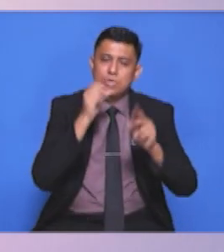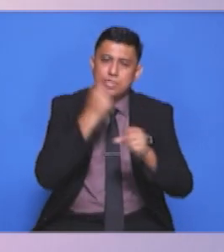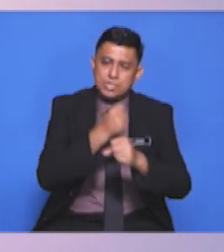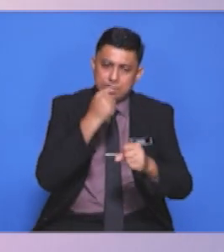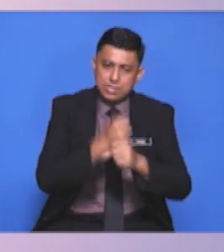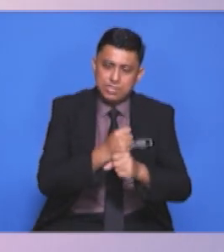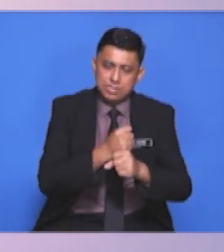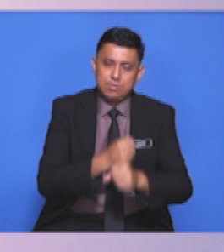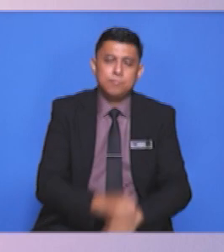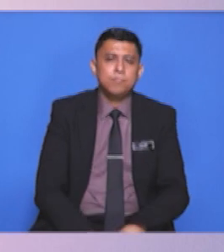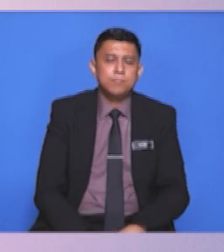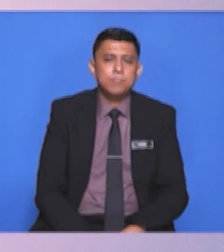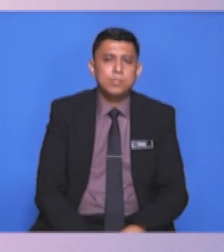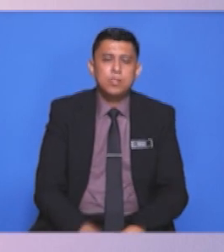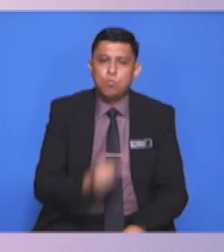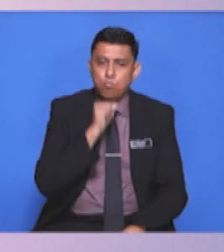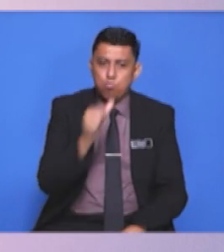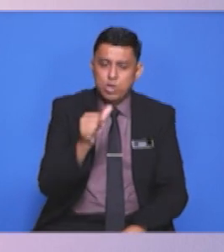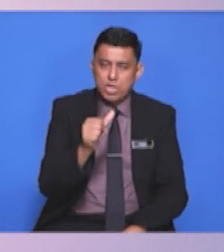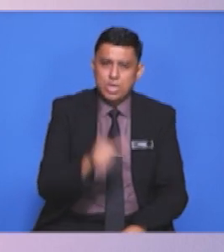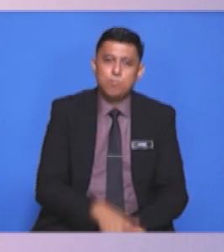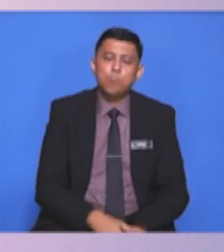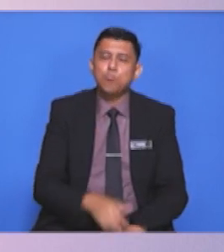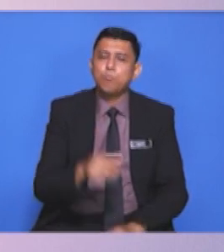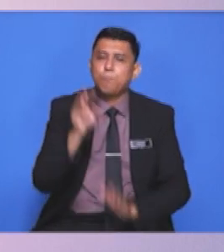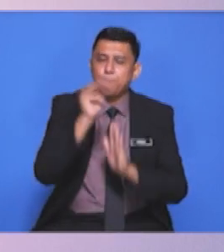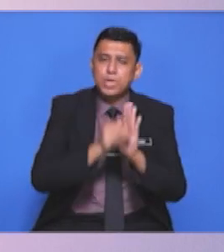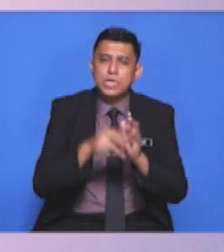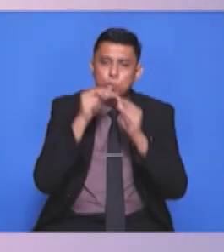aktif meniup dan bukannya menepi